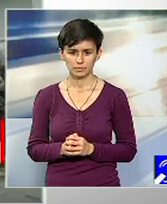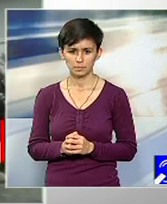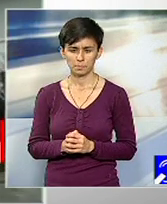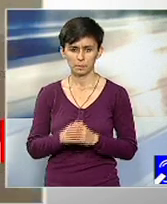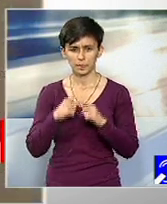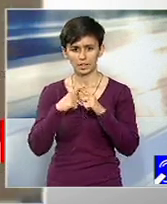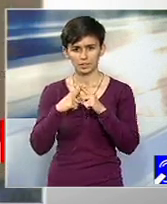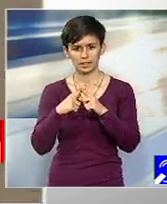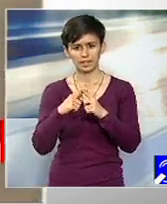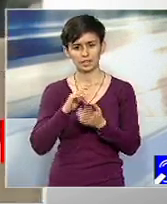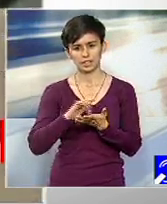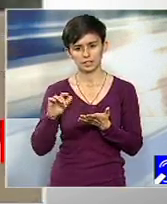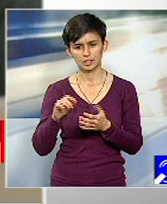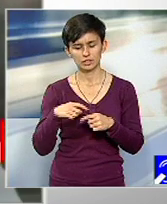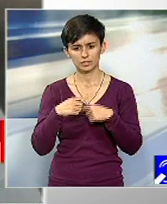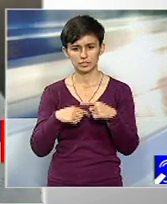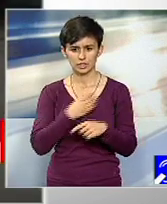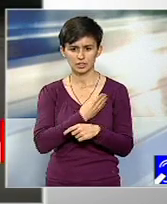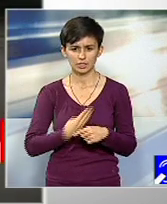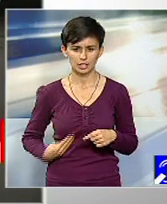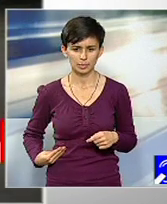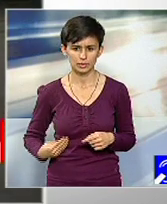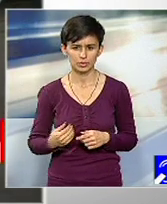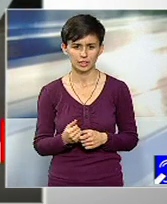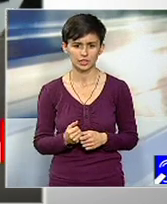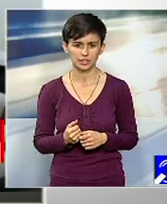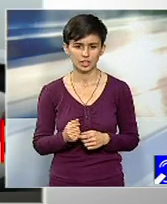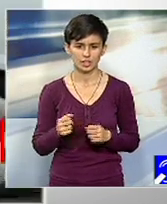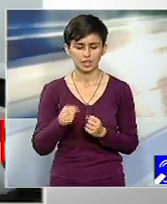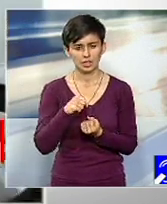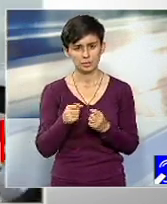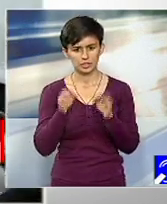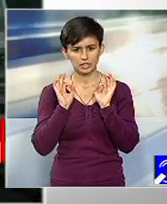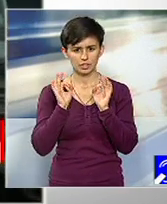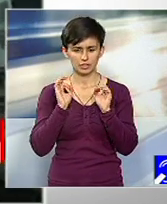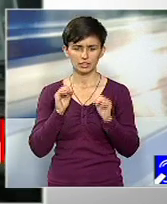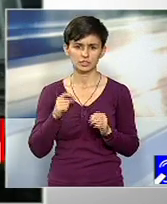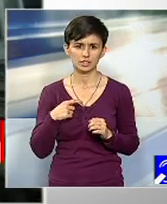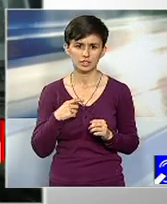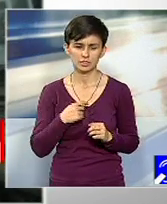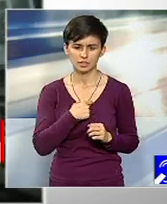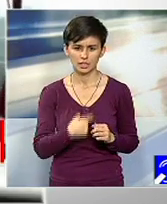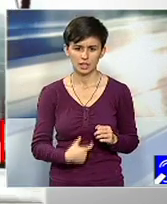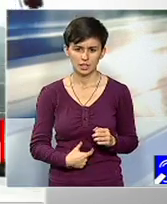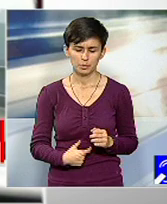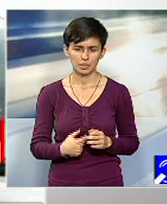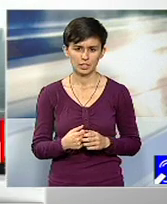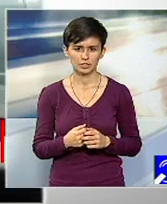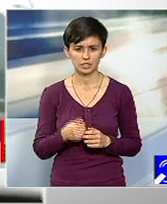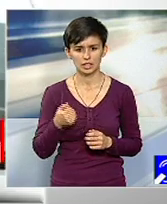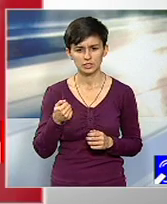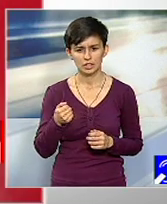Taxi Gratis funcționează în București, dar nu este de fapt un taxi. Autoturismul folosit este unul personal, neinscripționat, iar Alex